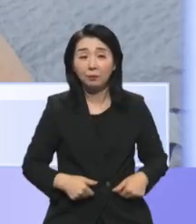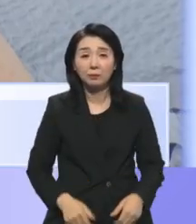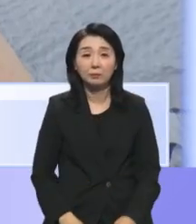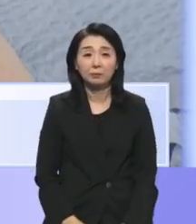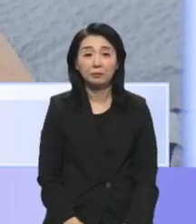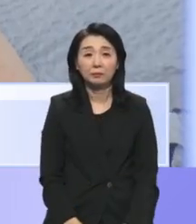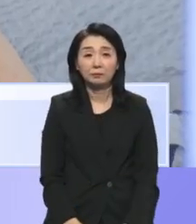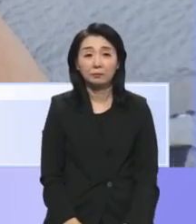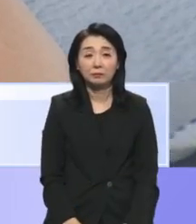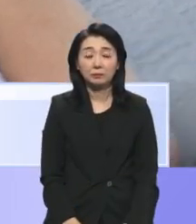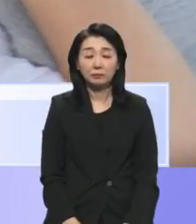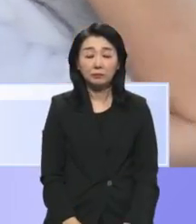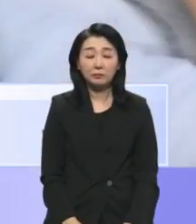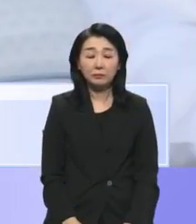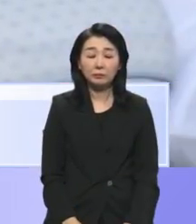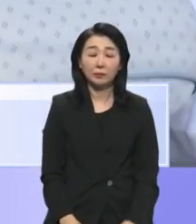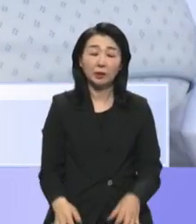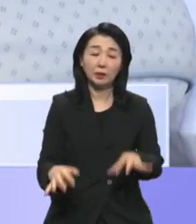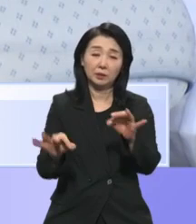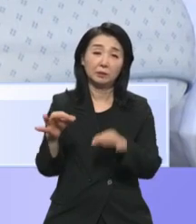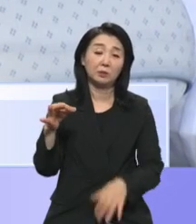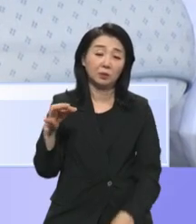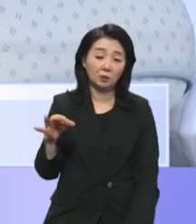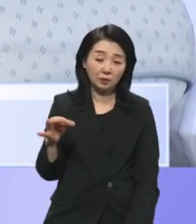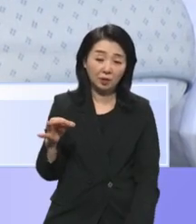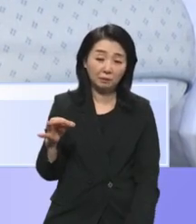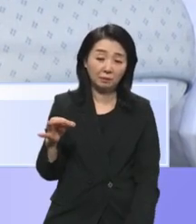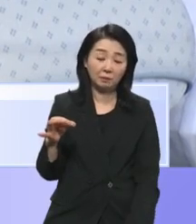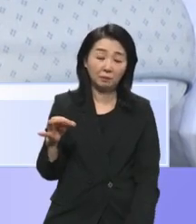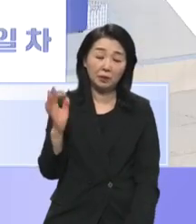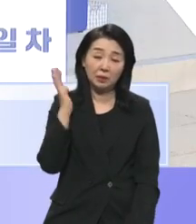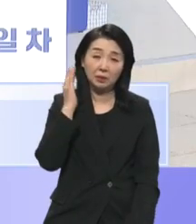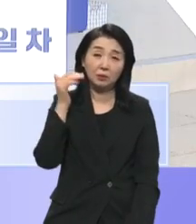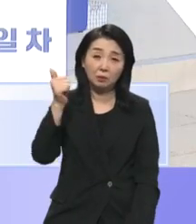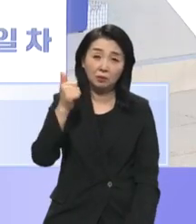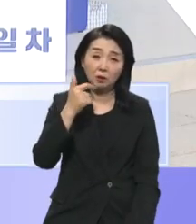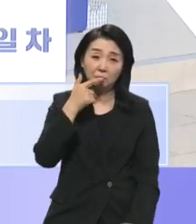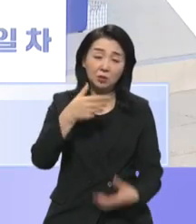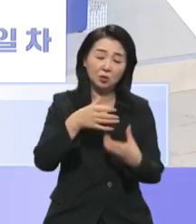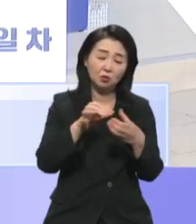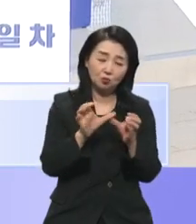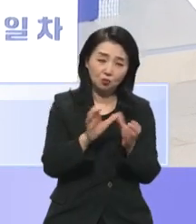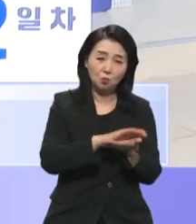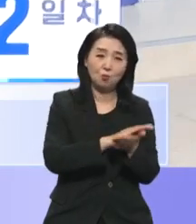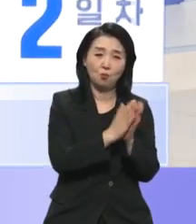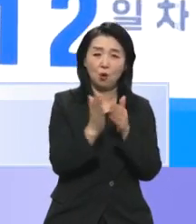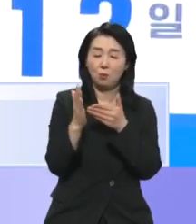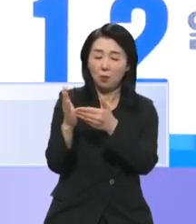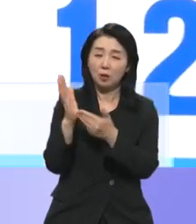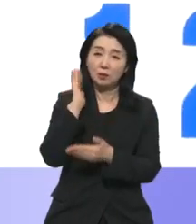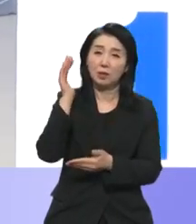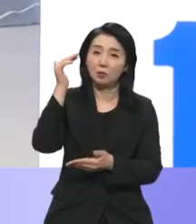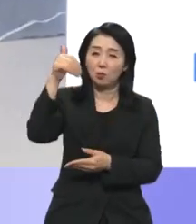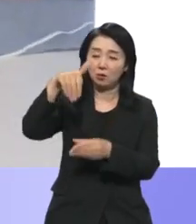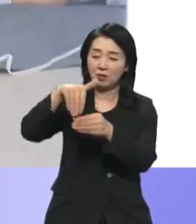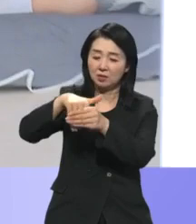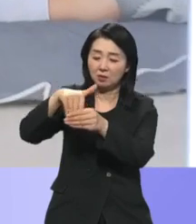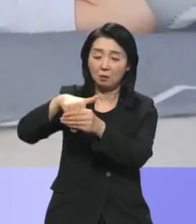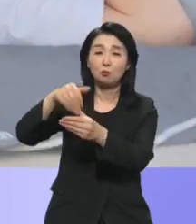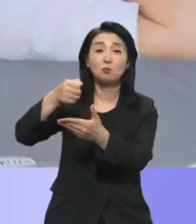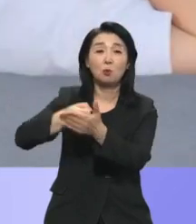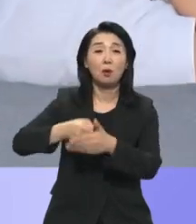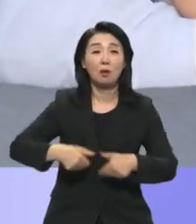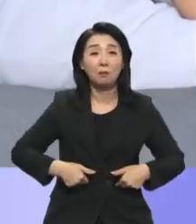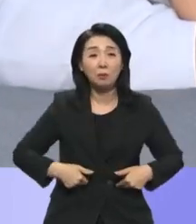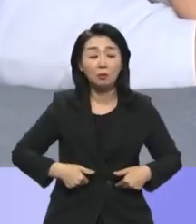김영삼 전 대통령의 단식은 정말 그 민주화에 대해서 요구하면서 대통령 직선제 요구하자고 그러면서 목숨을 건다 이제 그때는